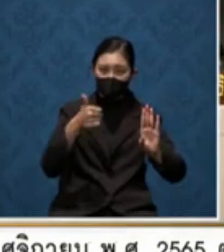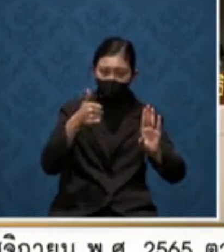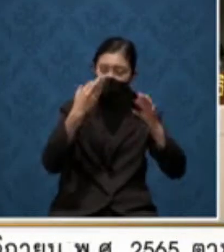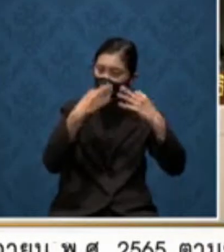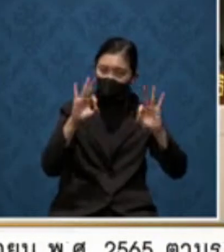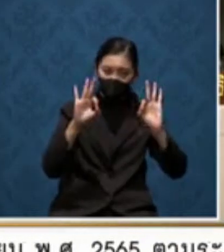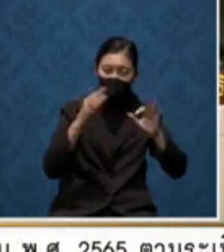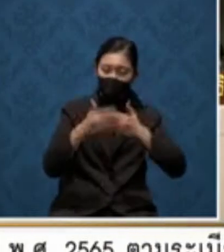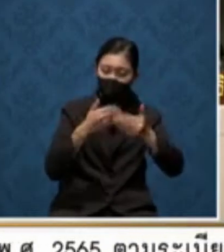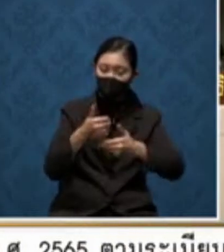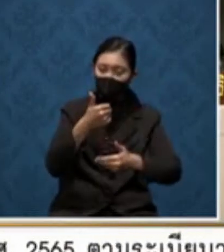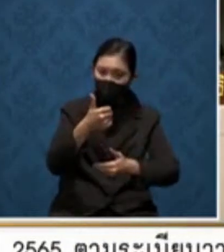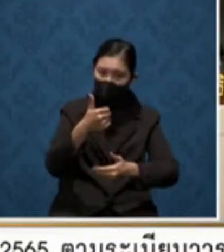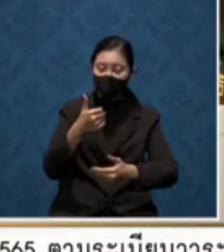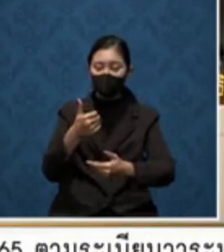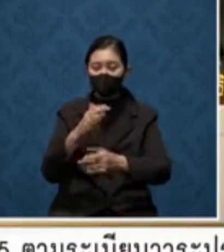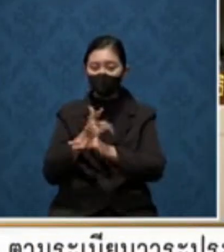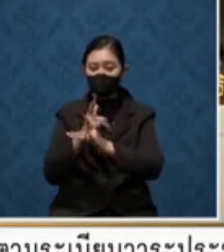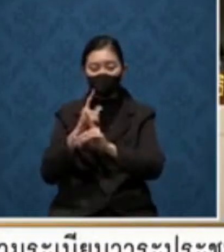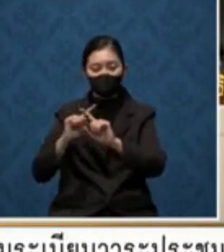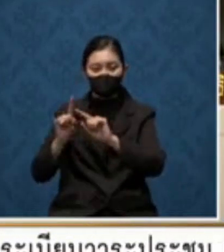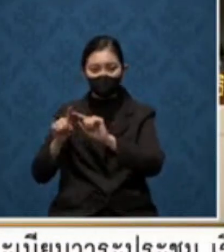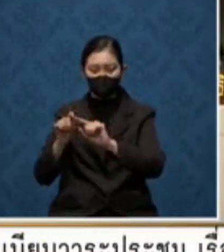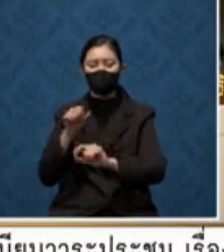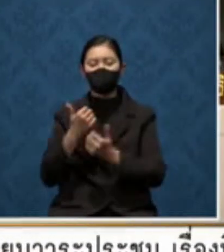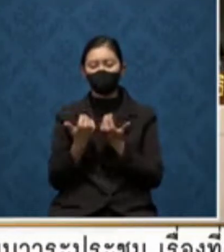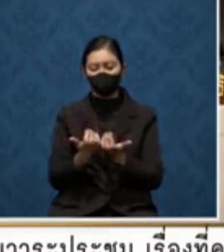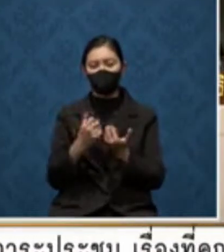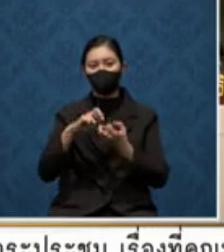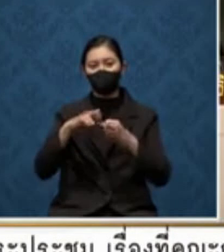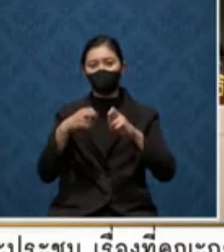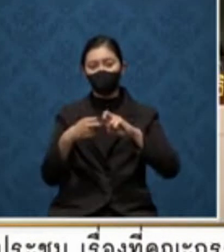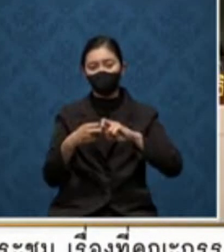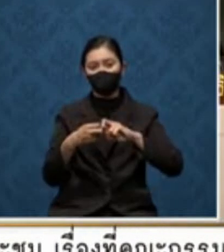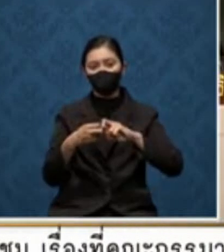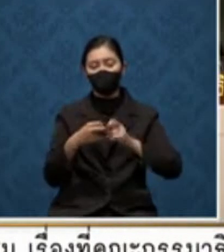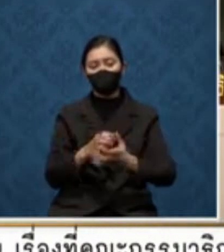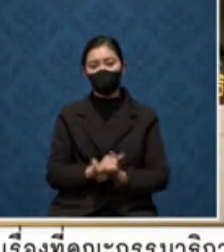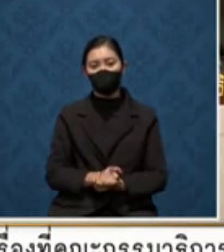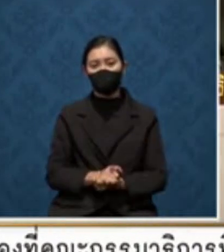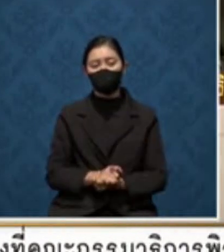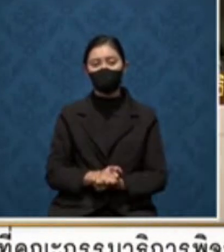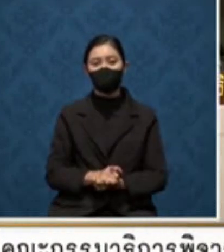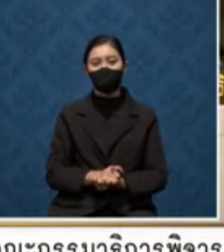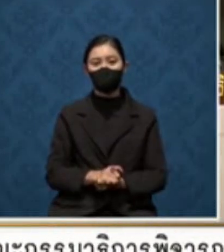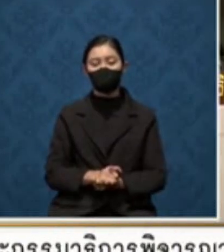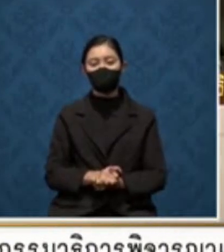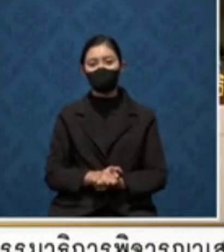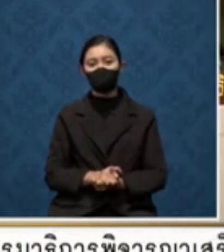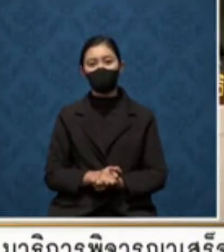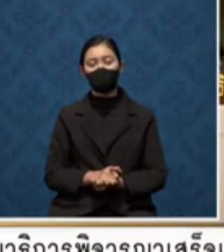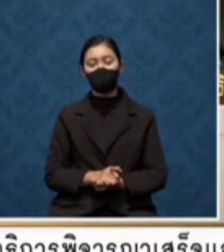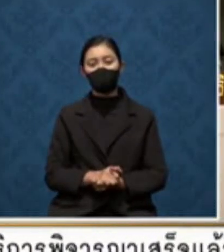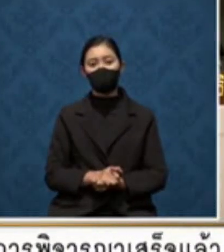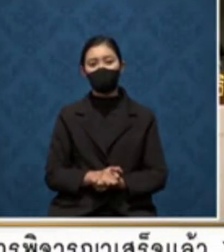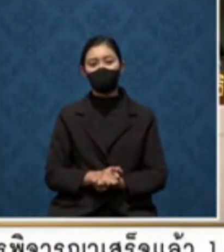toปัหาเหานี้ ผมเองในฐาณะกรรฐธิการเสียงขางมากผมจึงได้